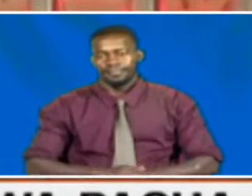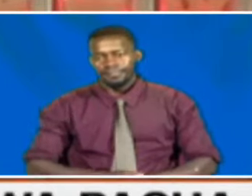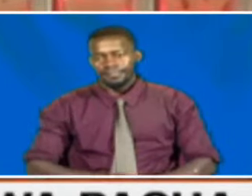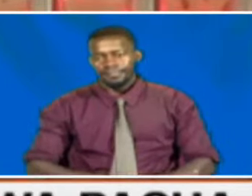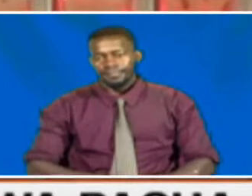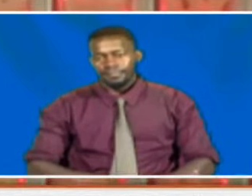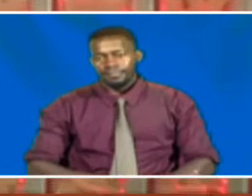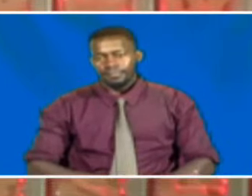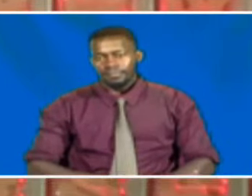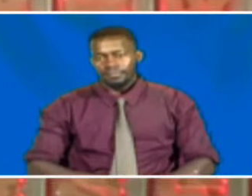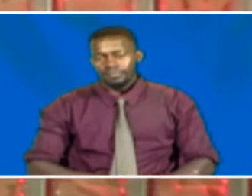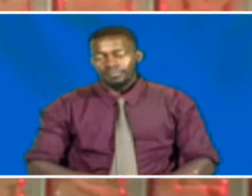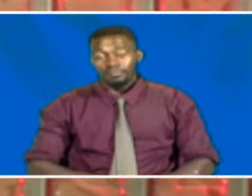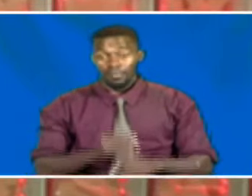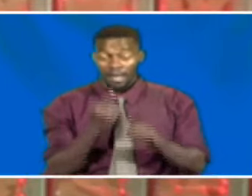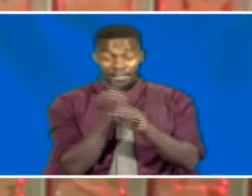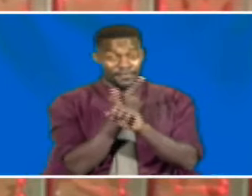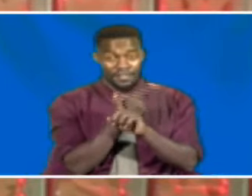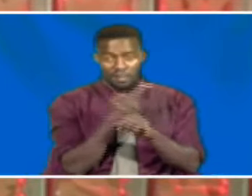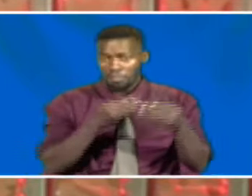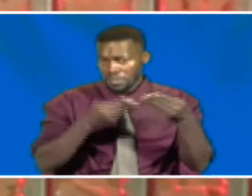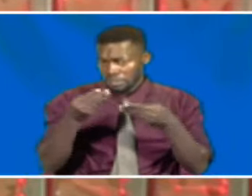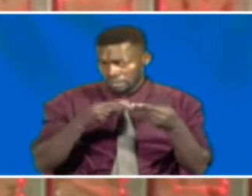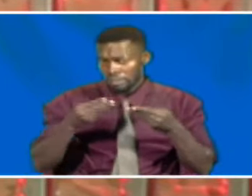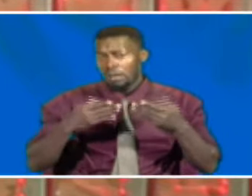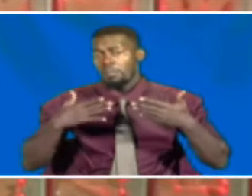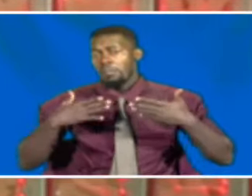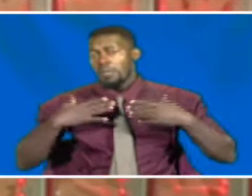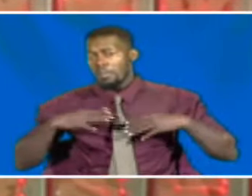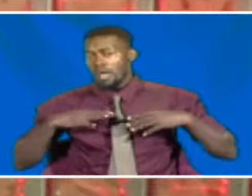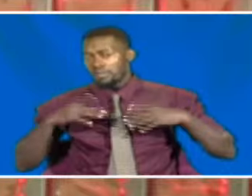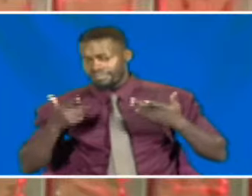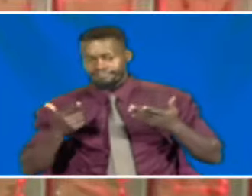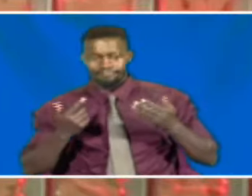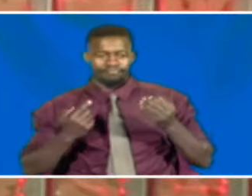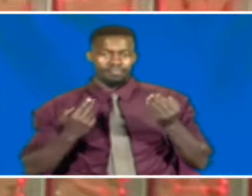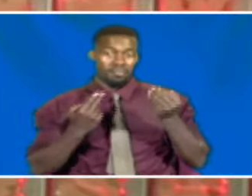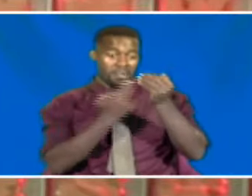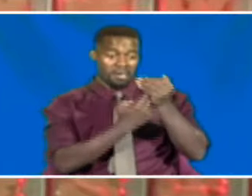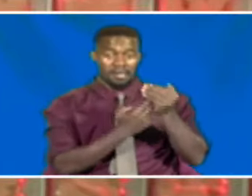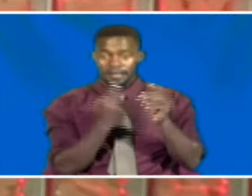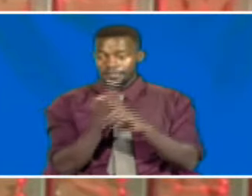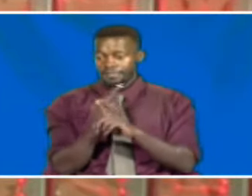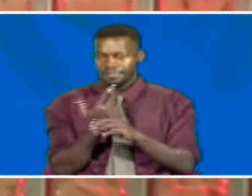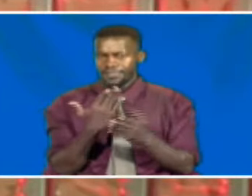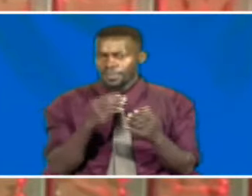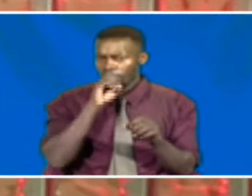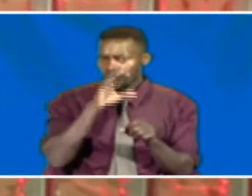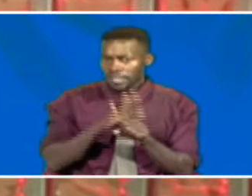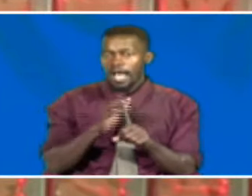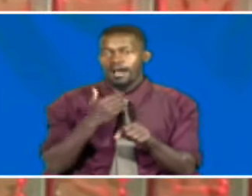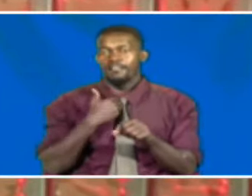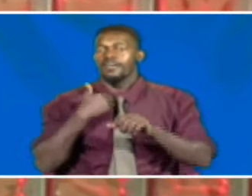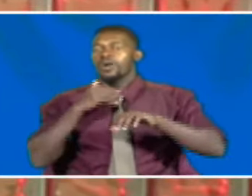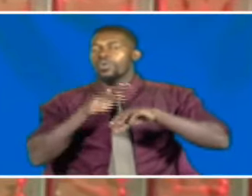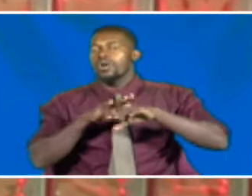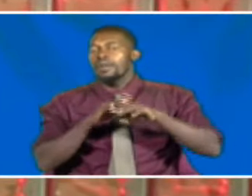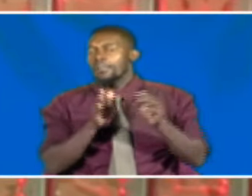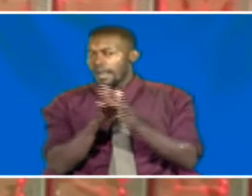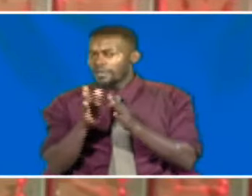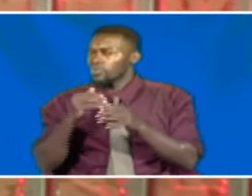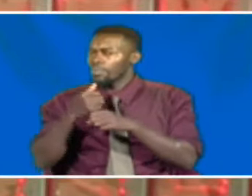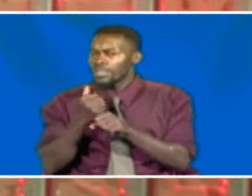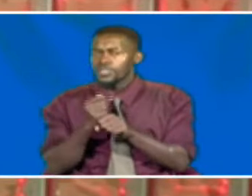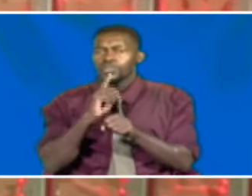Na muungano wa wanabiashara wa vyuma vikuukuu umesema umeweka mikakati ya kutosha ya kuhakikisha ya kuwa wanabiashara